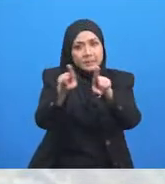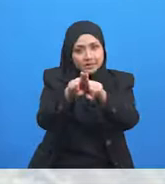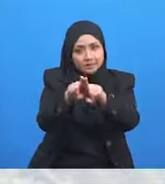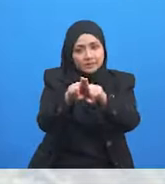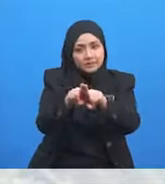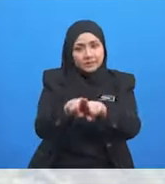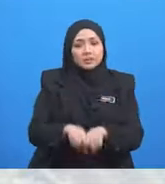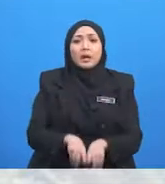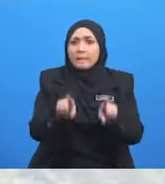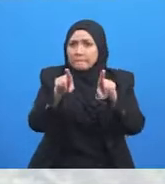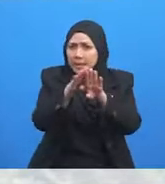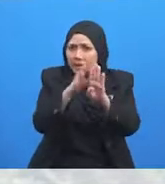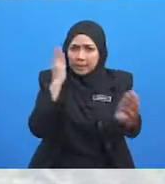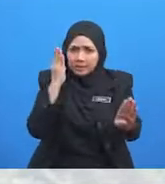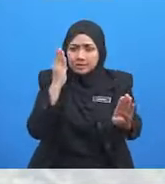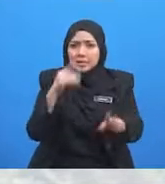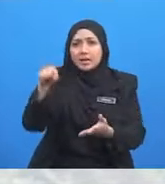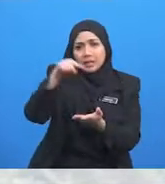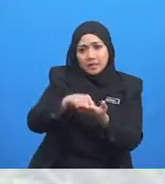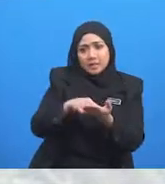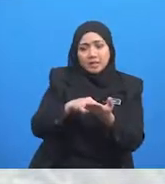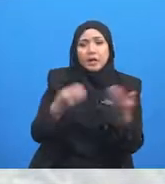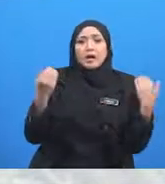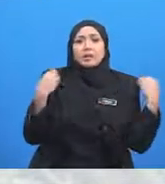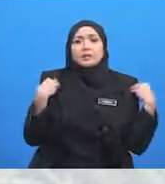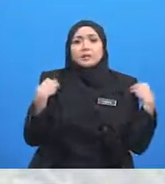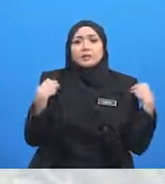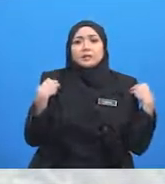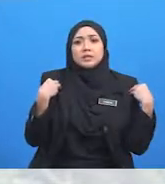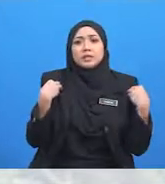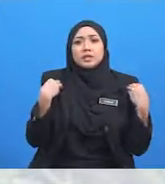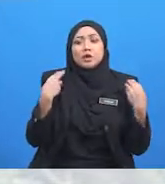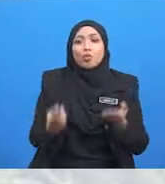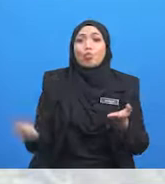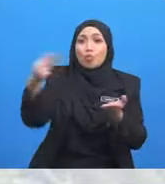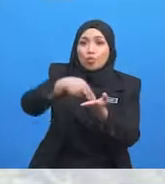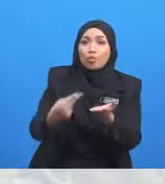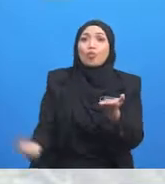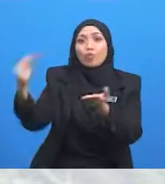Maka baris ini mempunyai unsur bahasa repetisi.